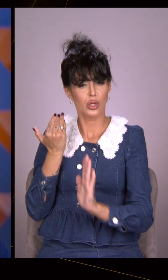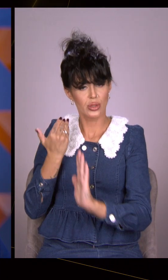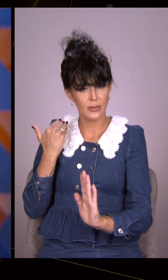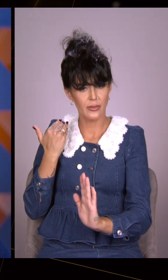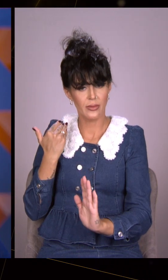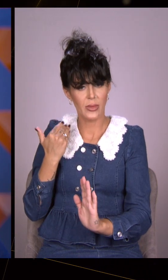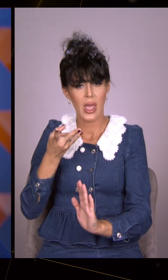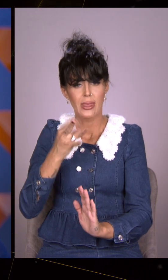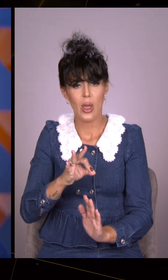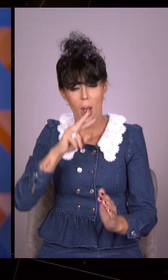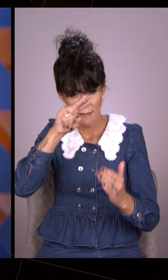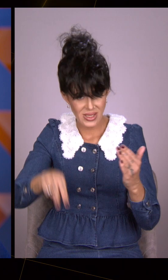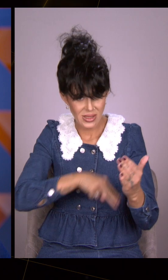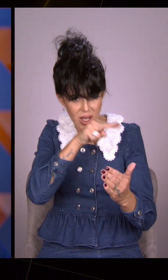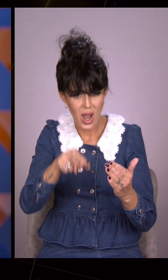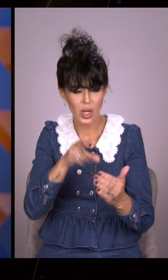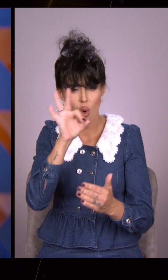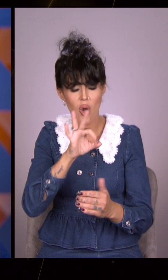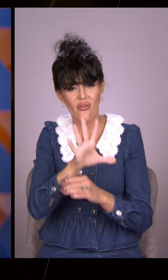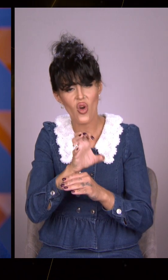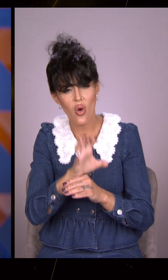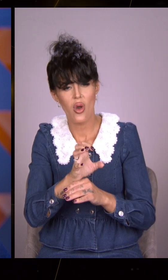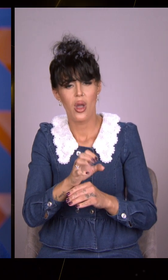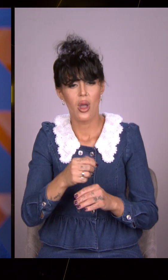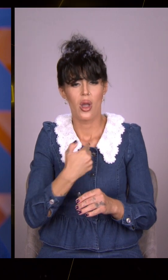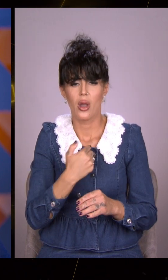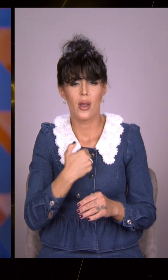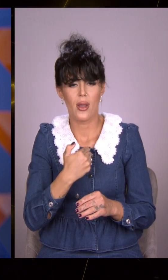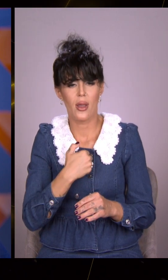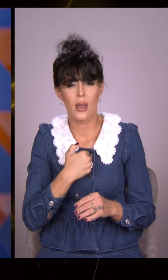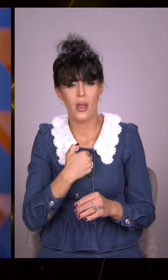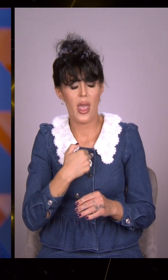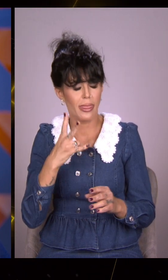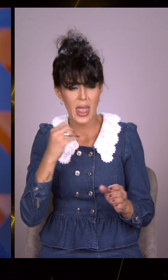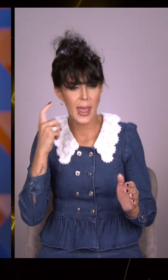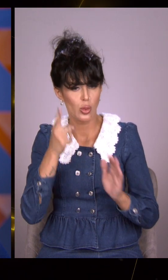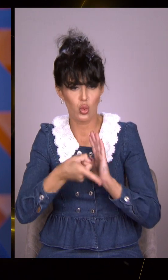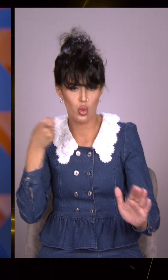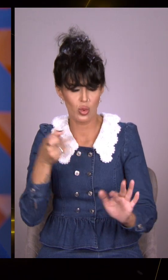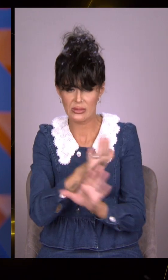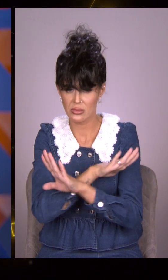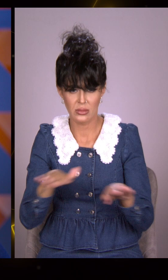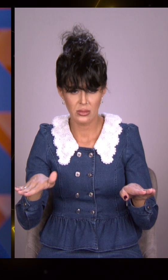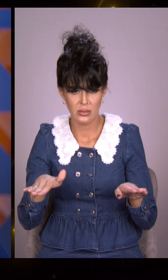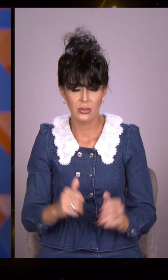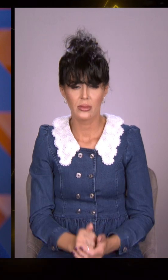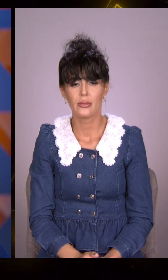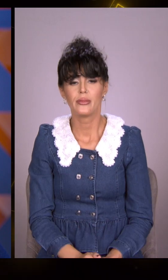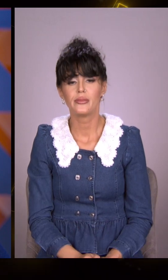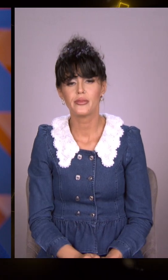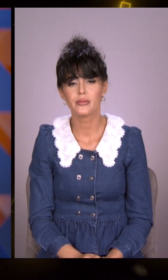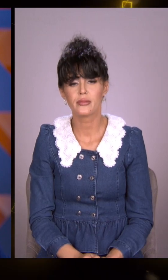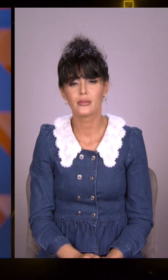на опізнання по фотографіям ми так і... Я не опізнав відразу, не впізнав попросту. Чому?